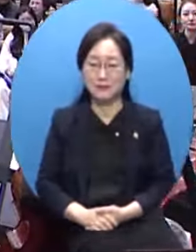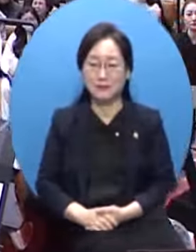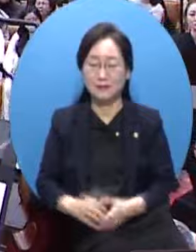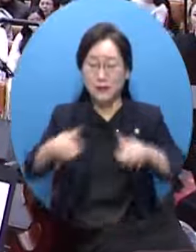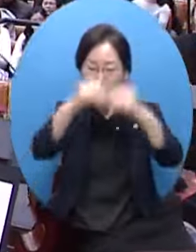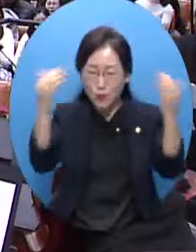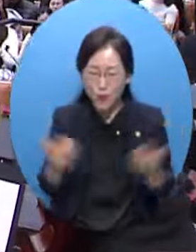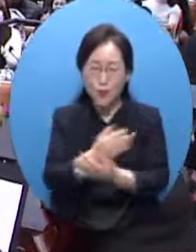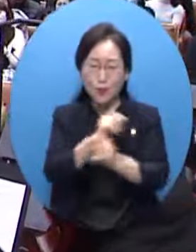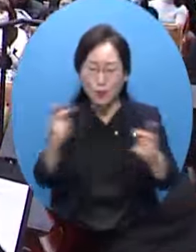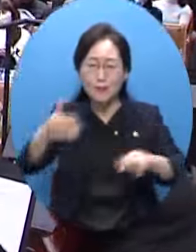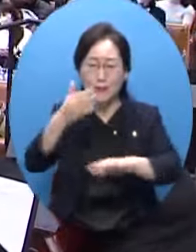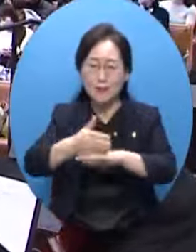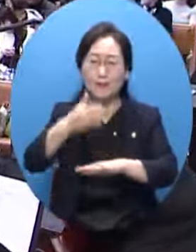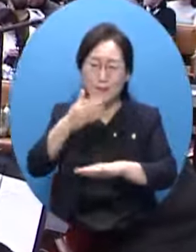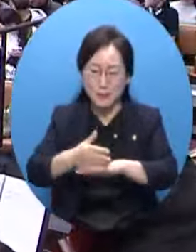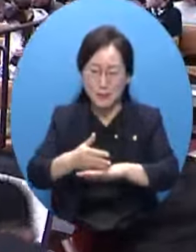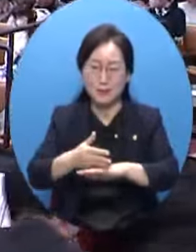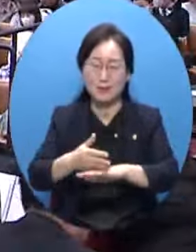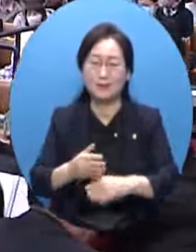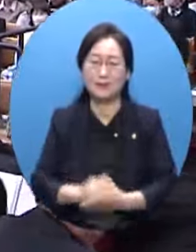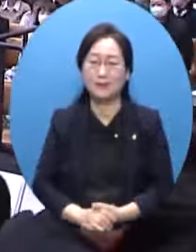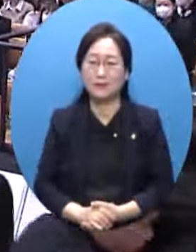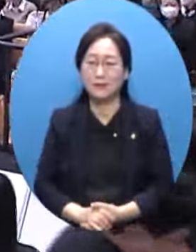모든 것이 감사입니다.